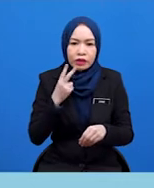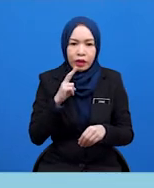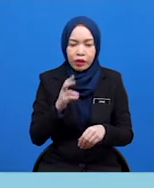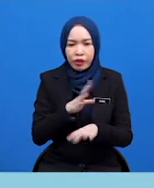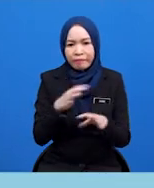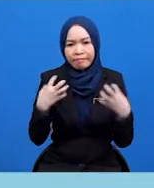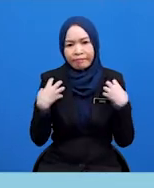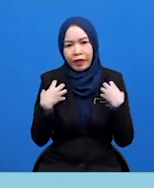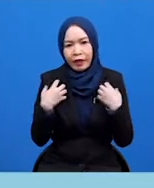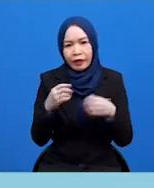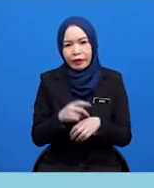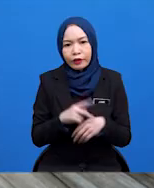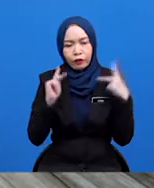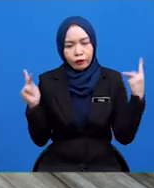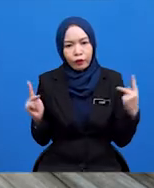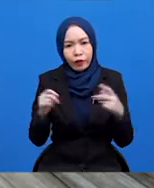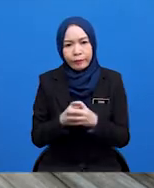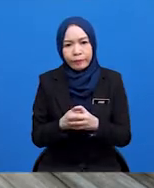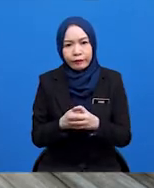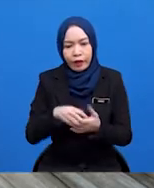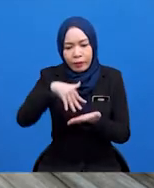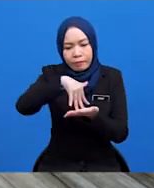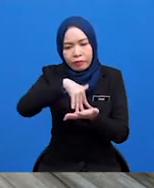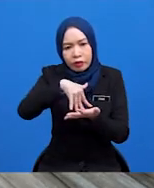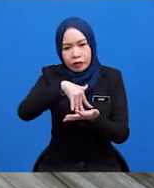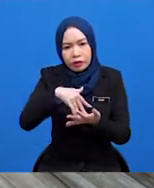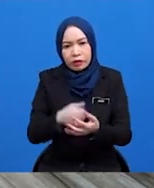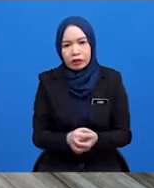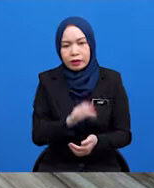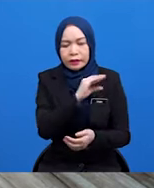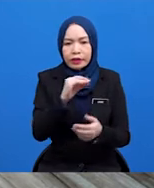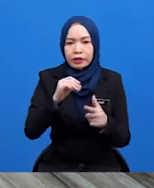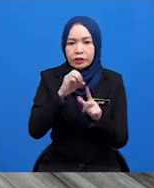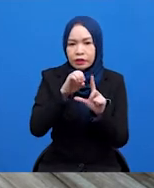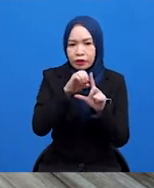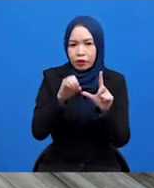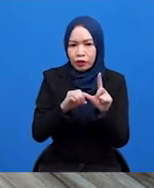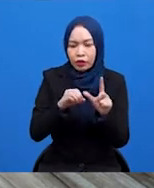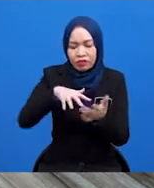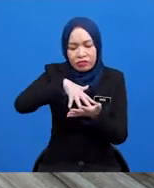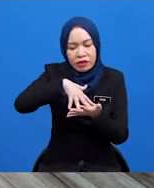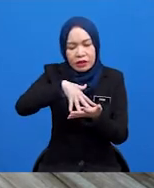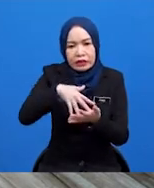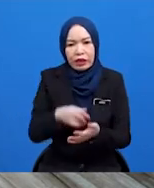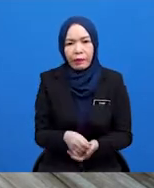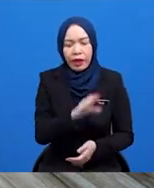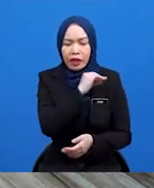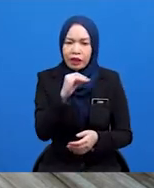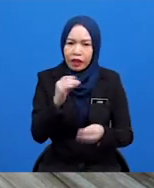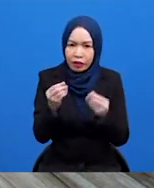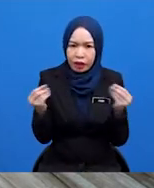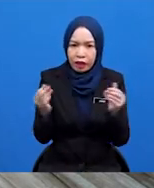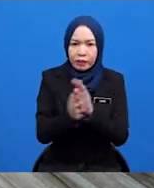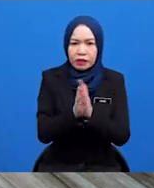untuk mengukuhkan cerun. Keadaan ini menyebabkan cerun tidak stabil, struktur tanah menjadi longgar